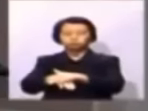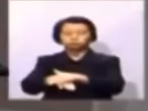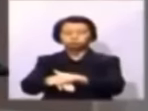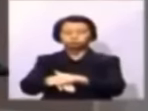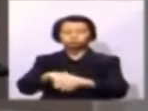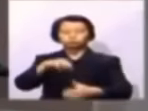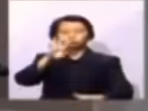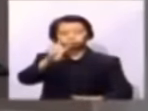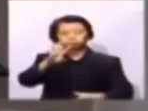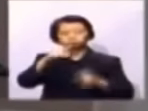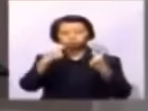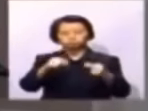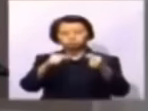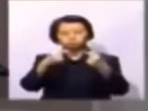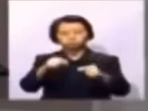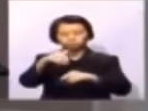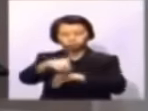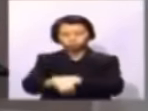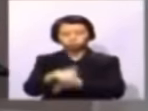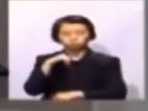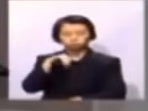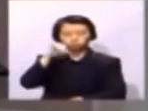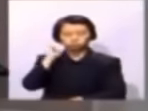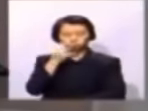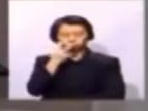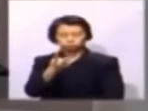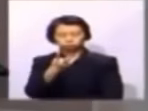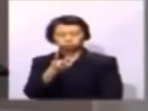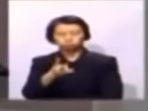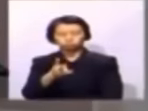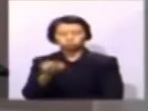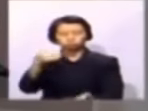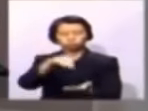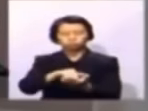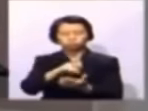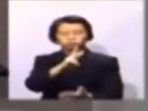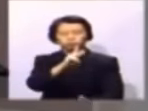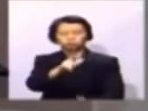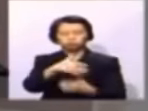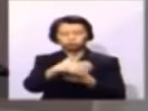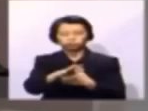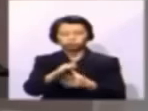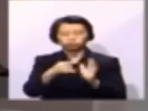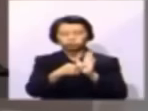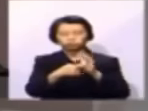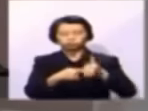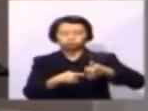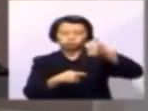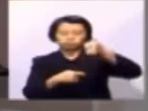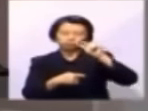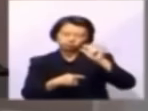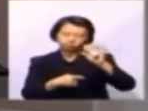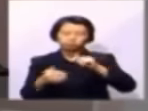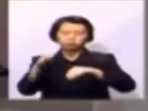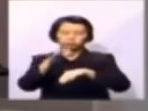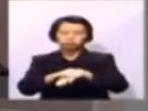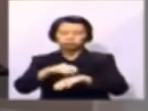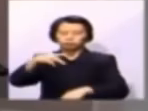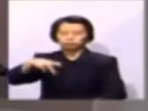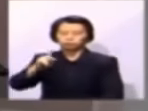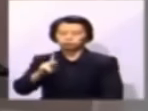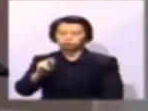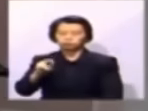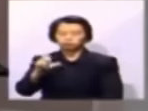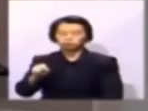Liga Super. Empat perlawanan berlangsung malam semalam menyaksikan kebangkitan semula Kuala Lumpur selepas mencatat kemenangan tipis ke atas